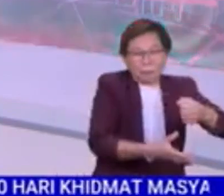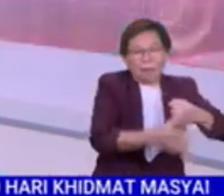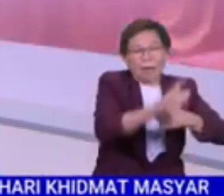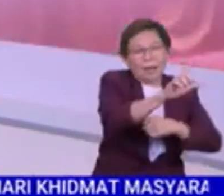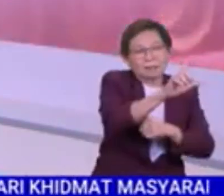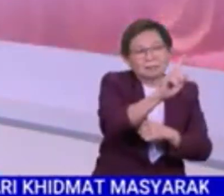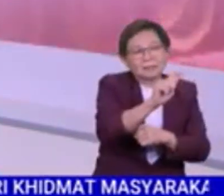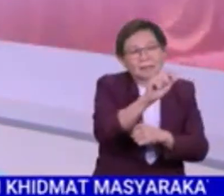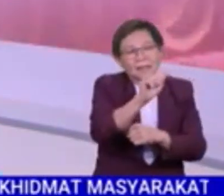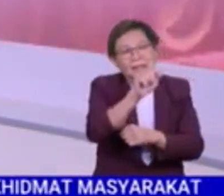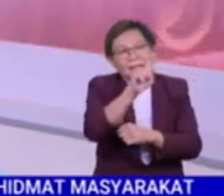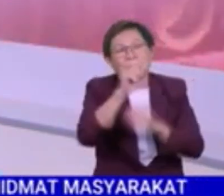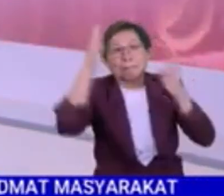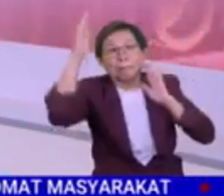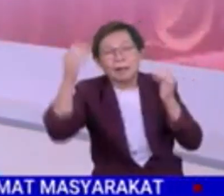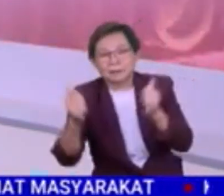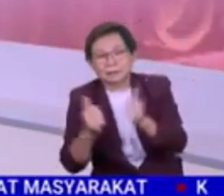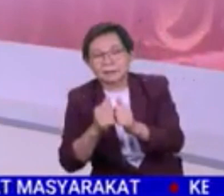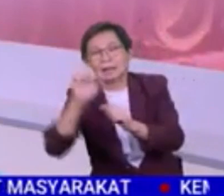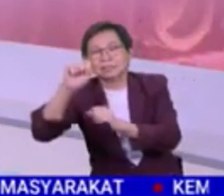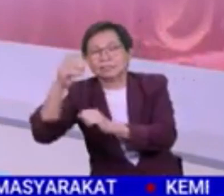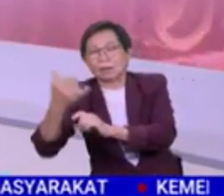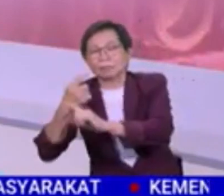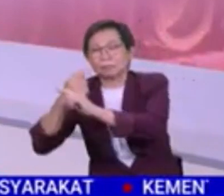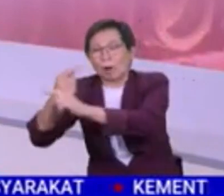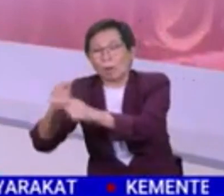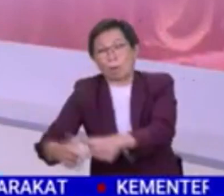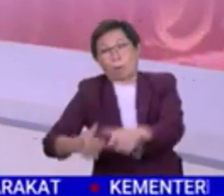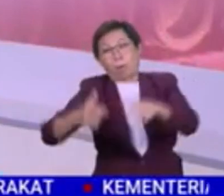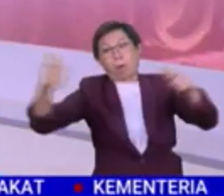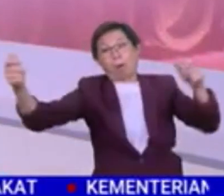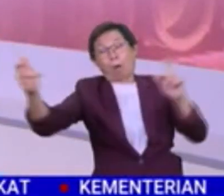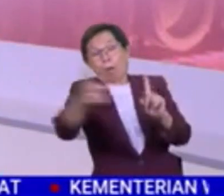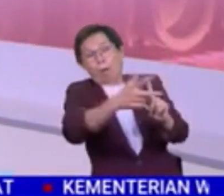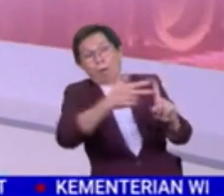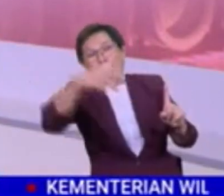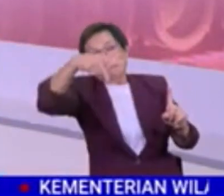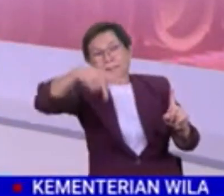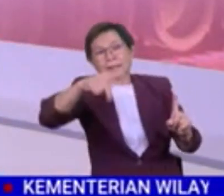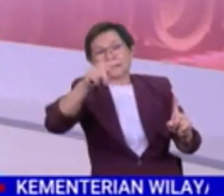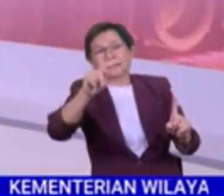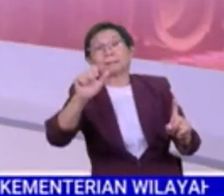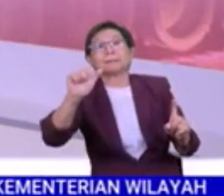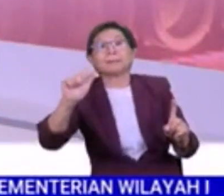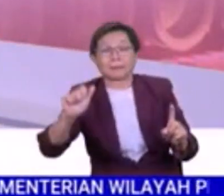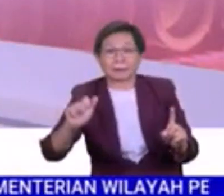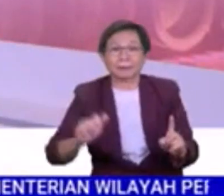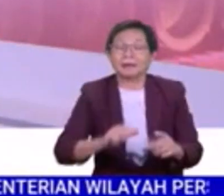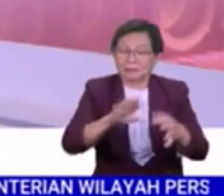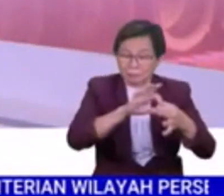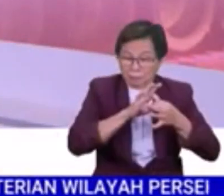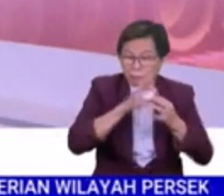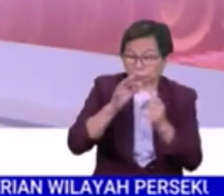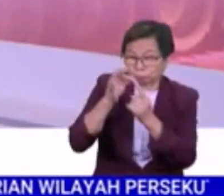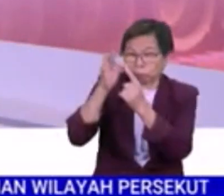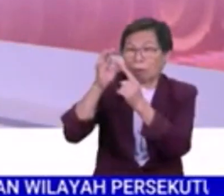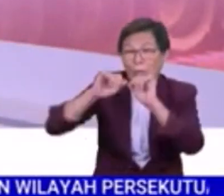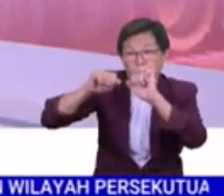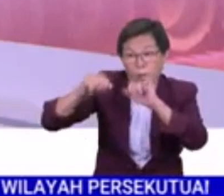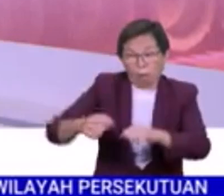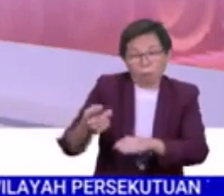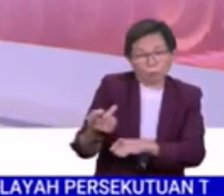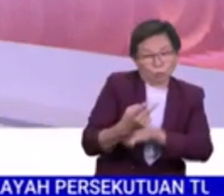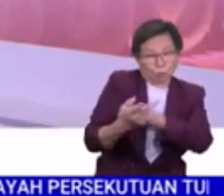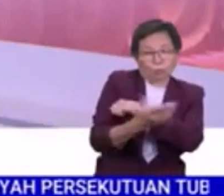co.ltd Malaysia dengan syariah pertahanan terbesar Indonesia PT Pindad kerjasama strategik itu membolehkan